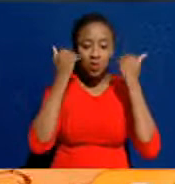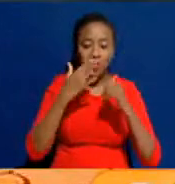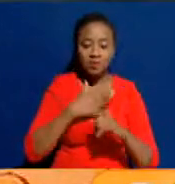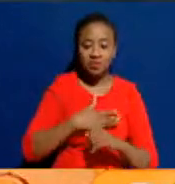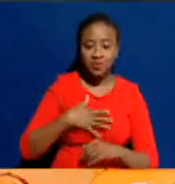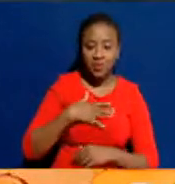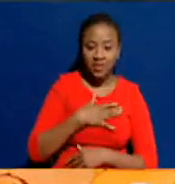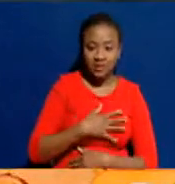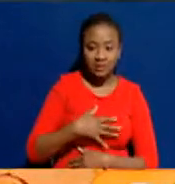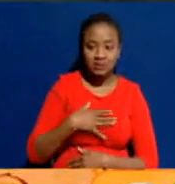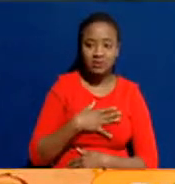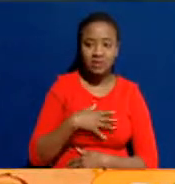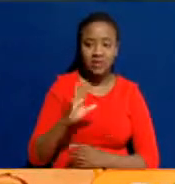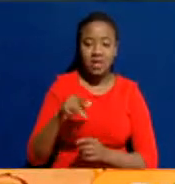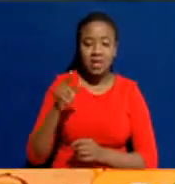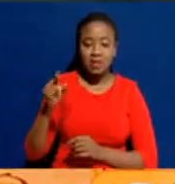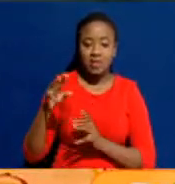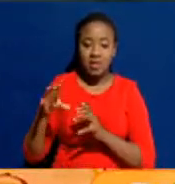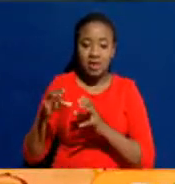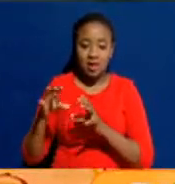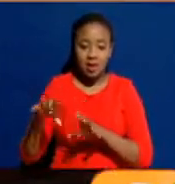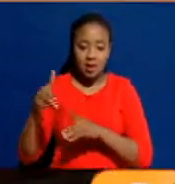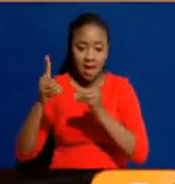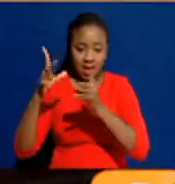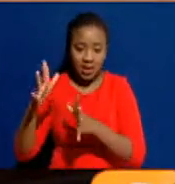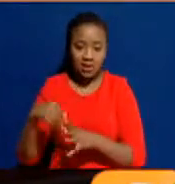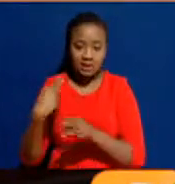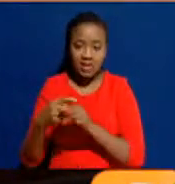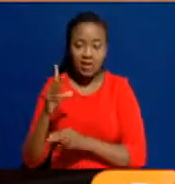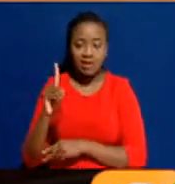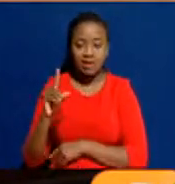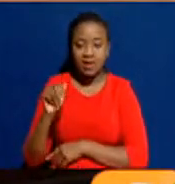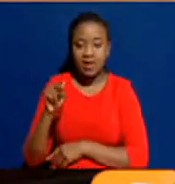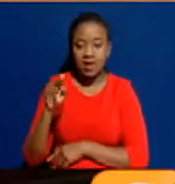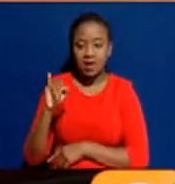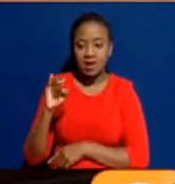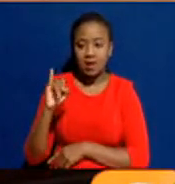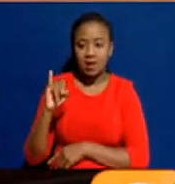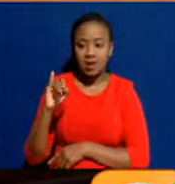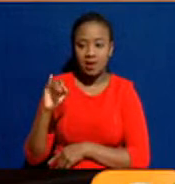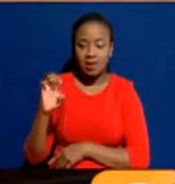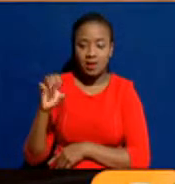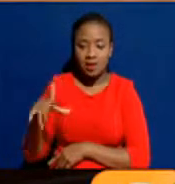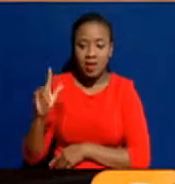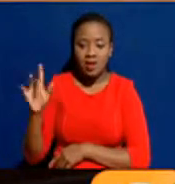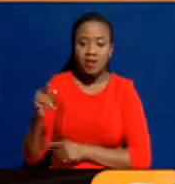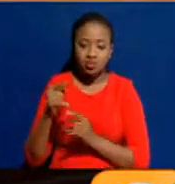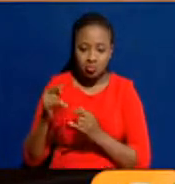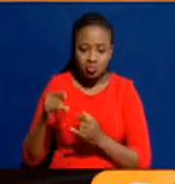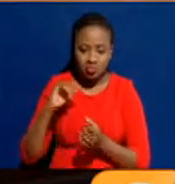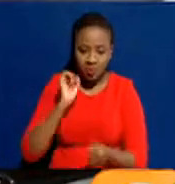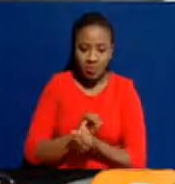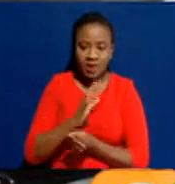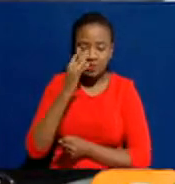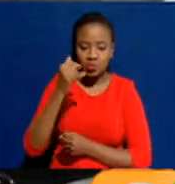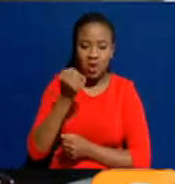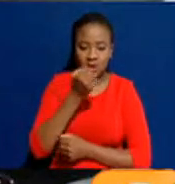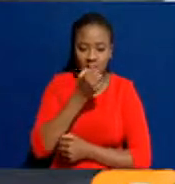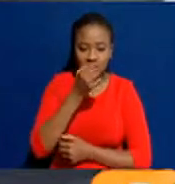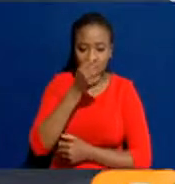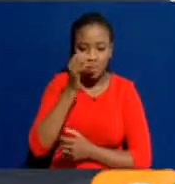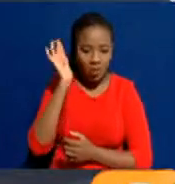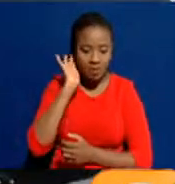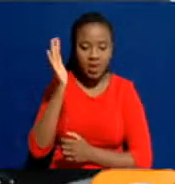mkurugenzi mkuu wa EPRA Daniel Kiptoo achukuliwe hatua kwa kupuuza amri ya mahakama.